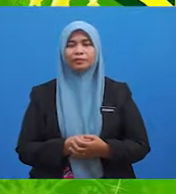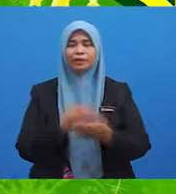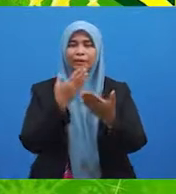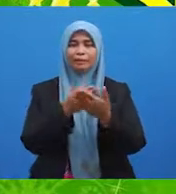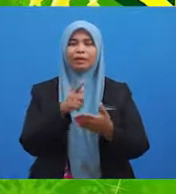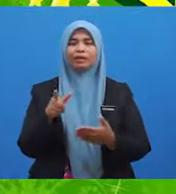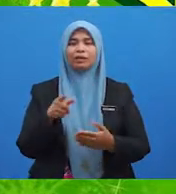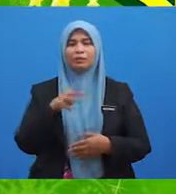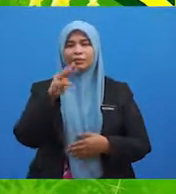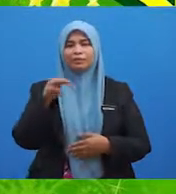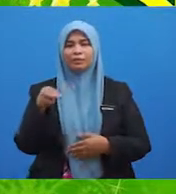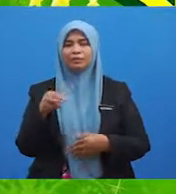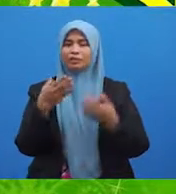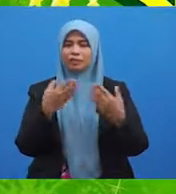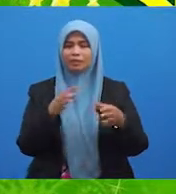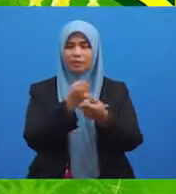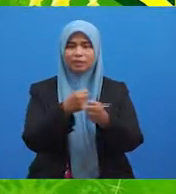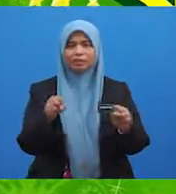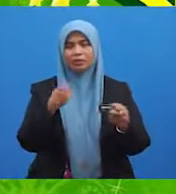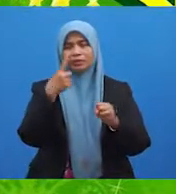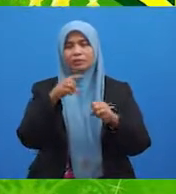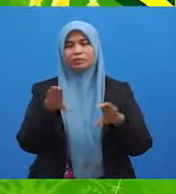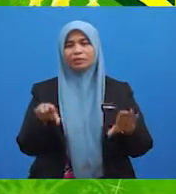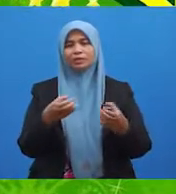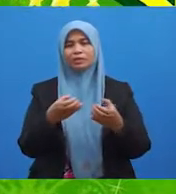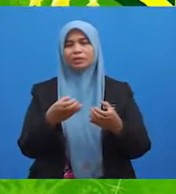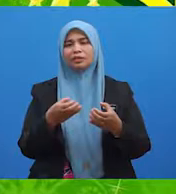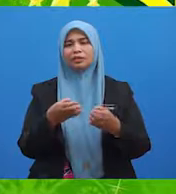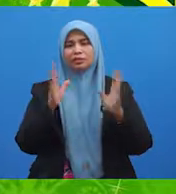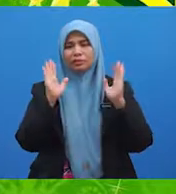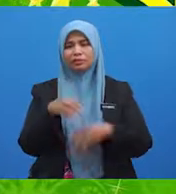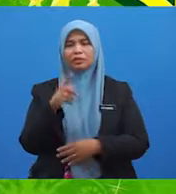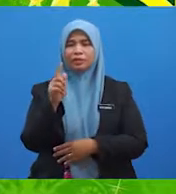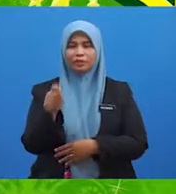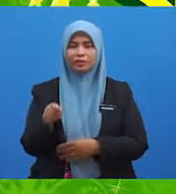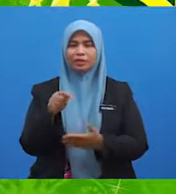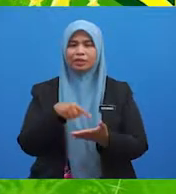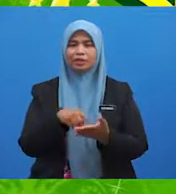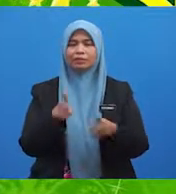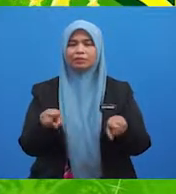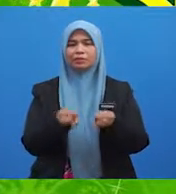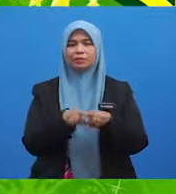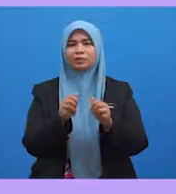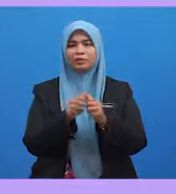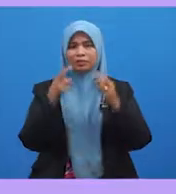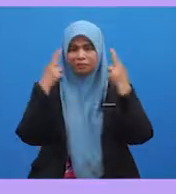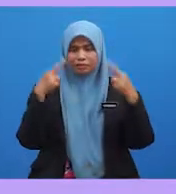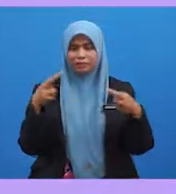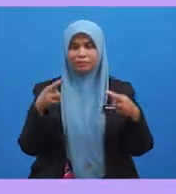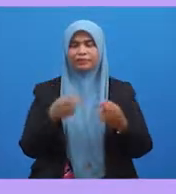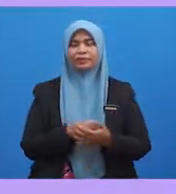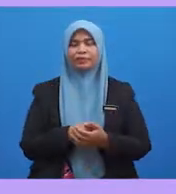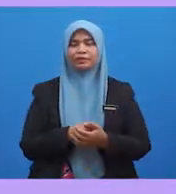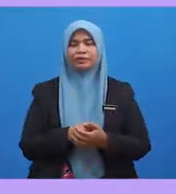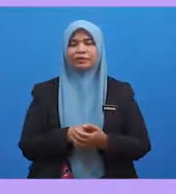Baiklah, murid-murid sudah bersedia untuk melaksanakan solat sunat tahiyatul masjid bersama dengan ustaz.